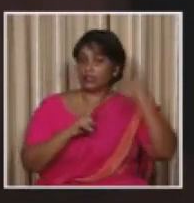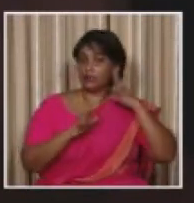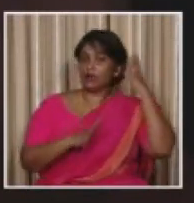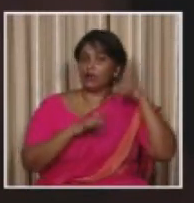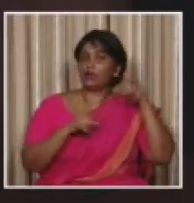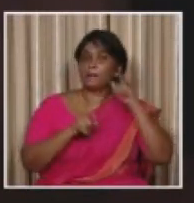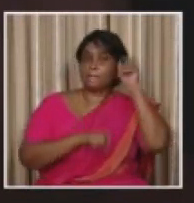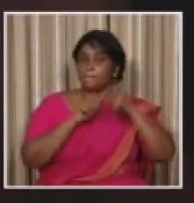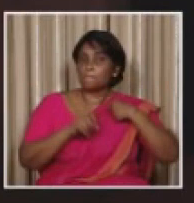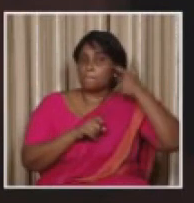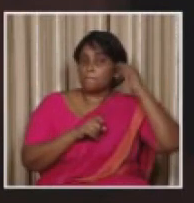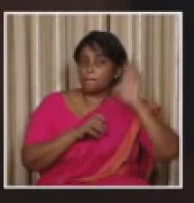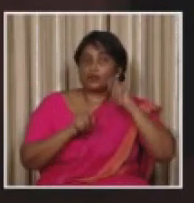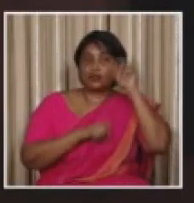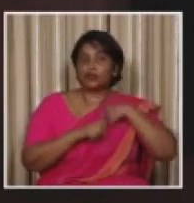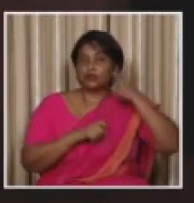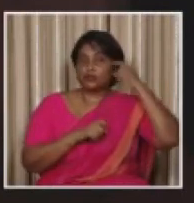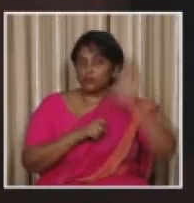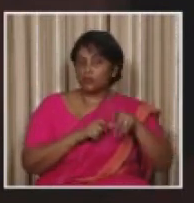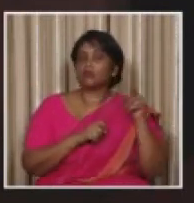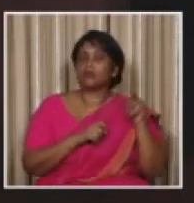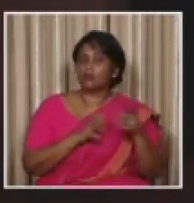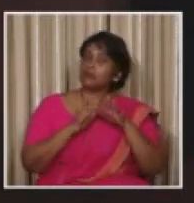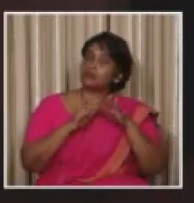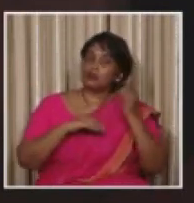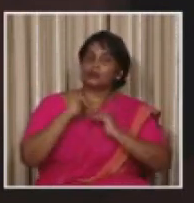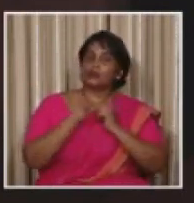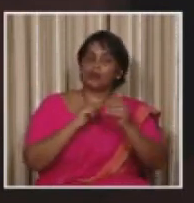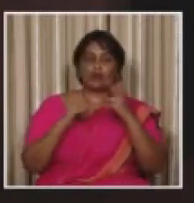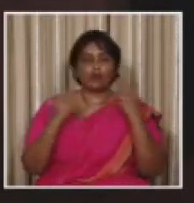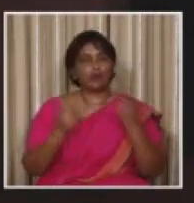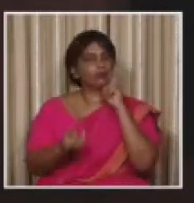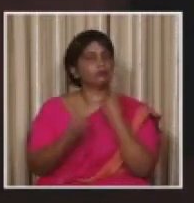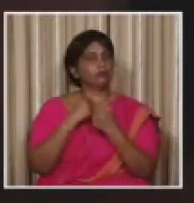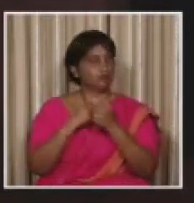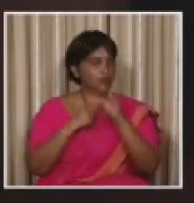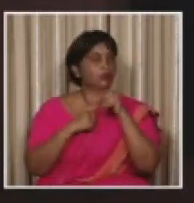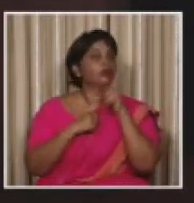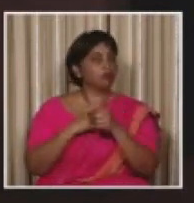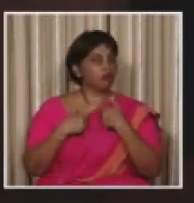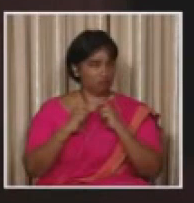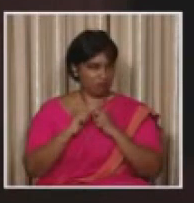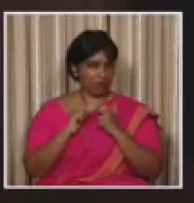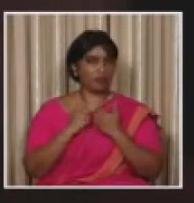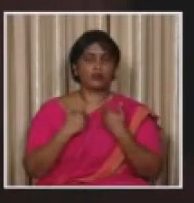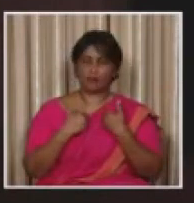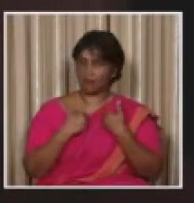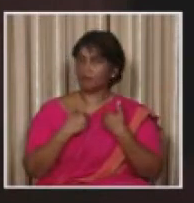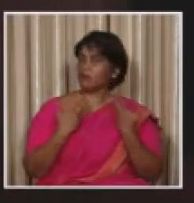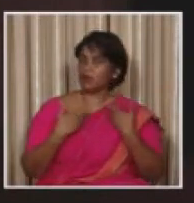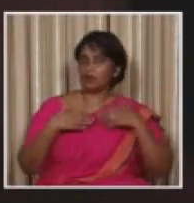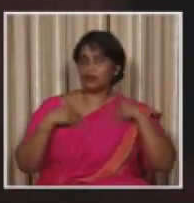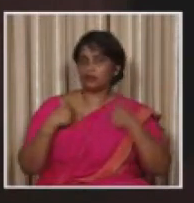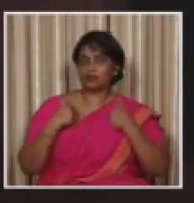ලෝකයේ මිනිස්සු බලාපොරොත්තු වෙන්නේ, ජනතාව බලාපොරොත්තු වෙන්නේ කොයි ක්‍රමවේද යටතේ මේ නියාමනය වෙනවද, මෙයින් මට හානියක් සිදු වේද, එහෙම නැත්නම් මගේ